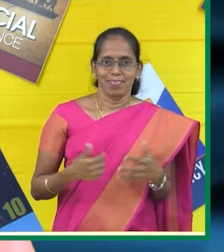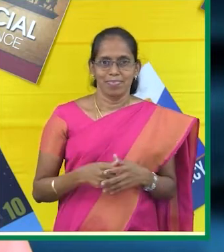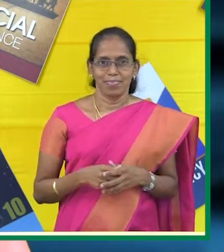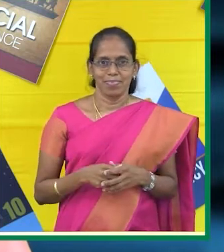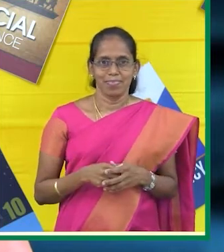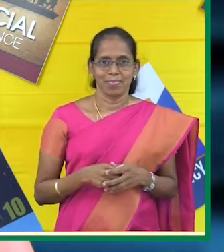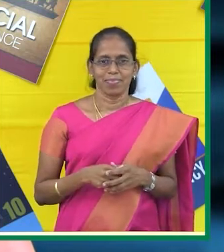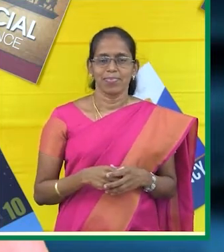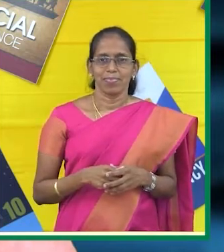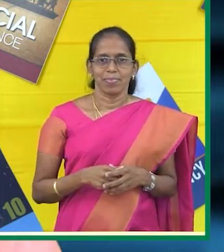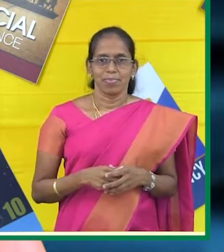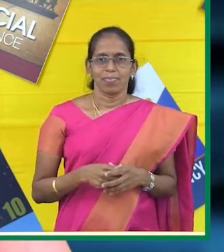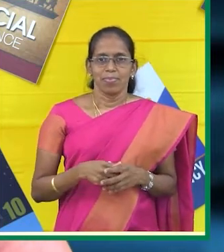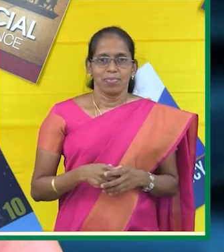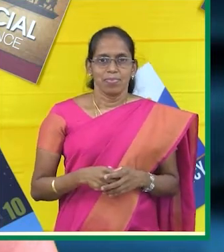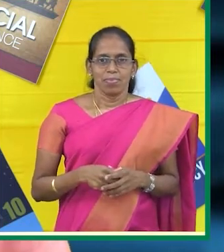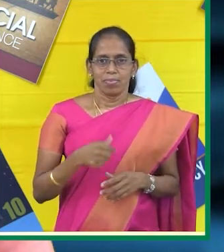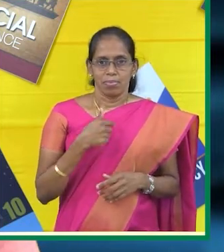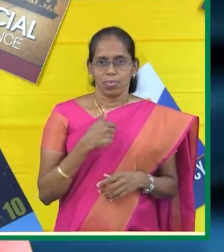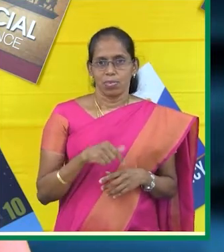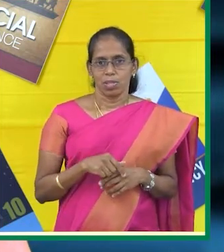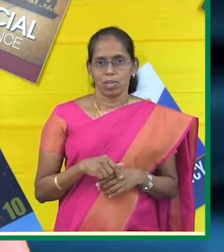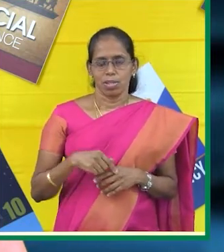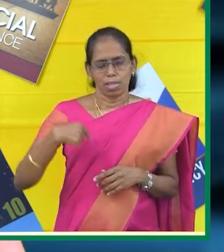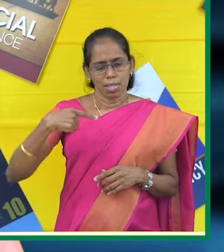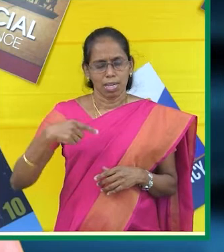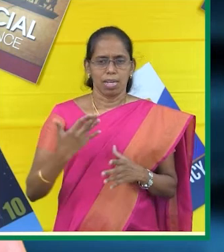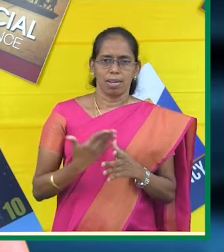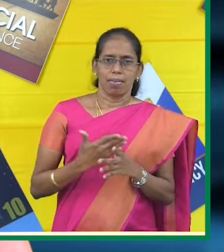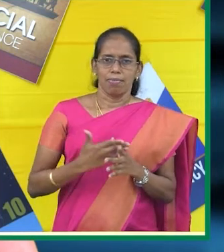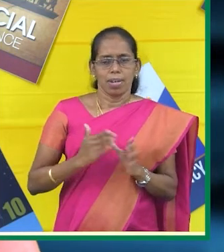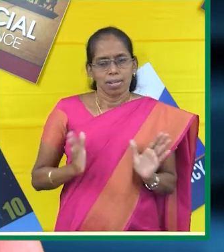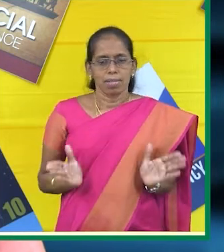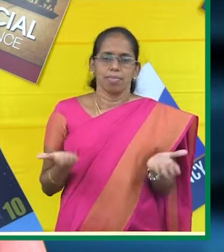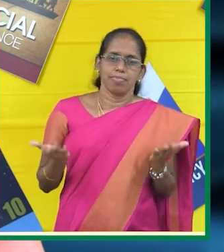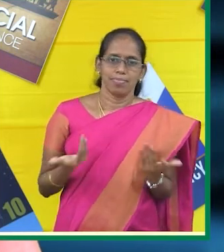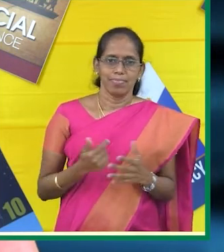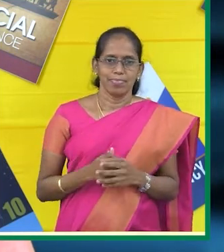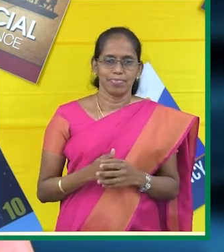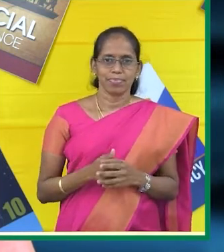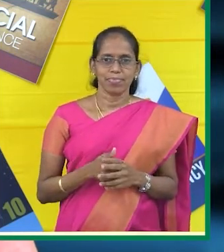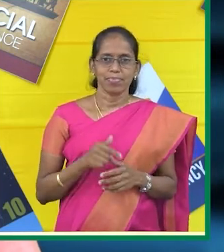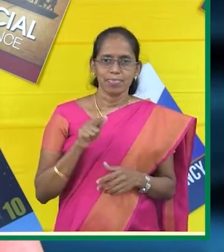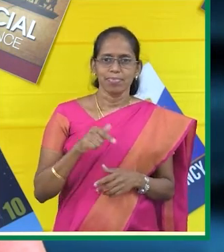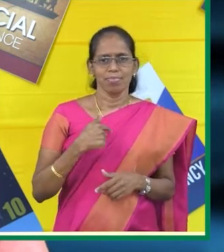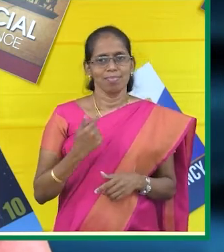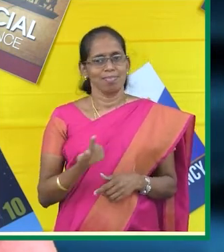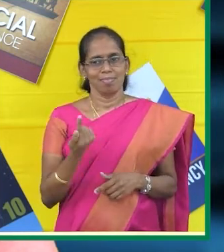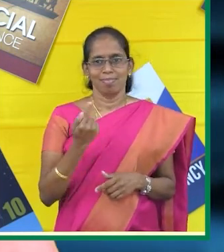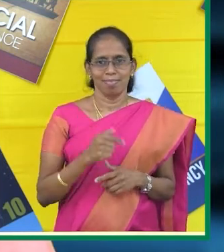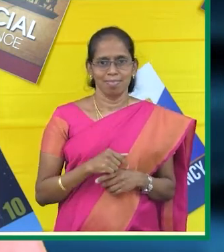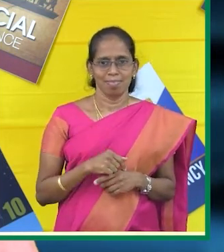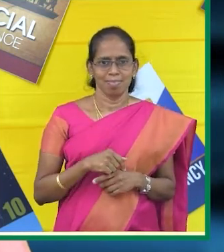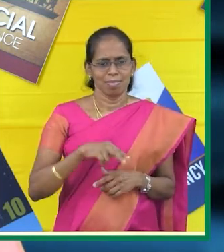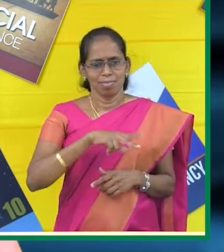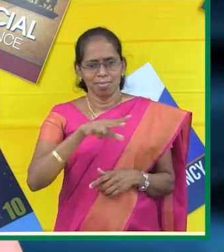அந்த ஏற்பட்ட பிறகு அவர் தன்னுடைய தினப்பணிக்காக புறப்படுகிறார். புறப்படுகிற பொழுது அவர் தானே போய்